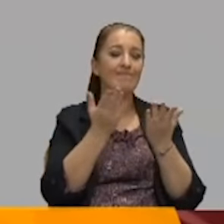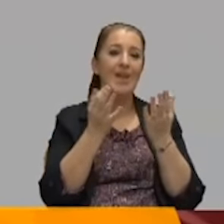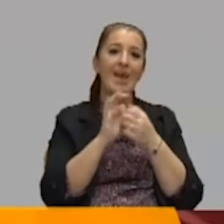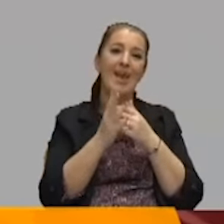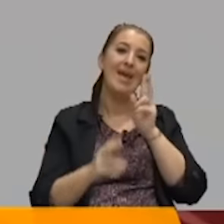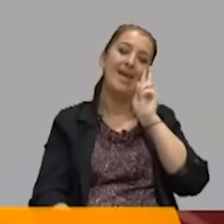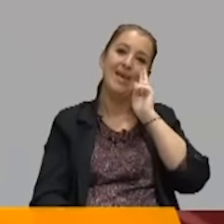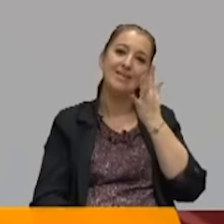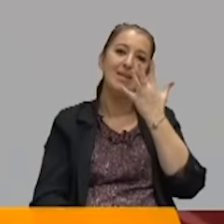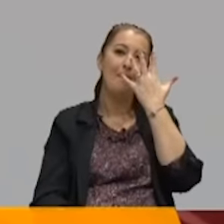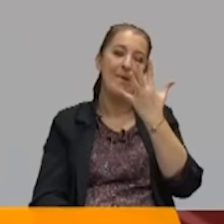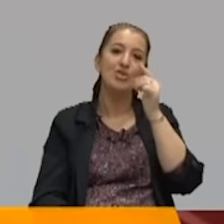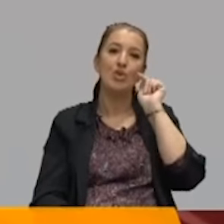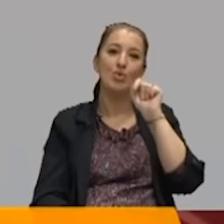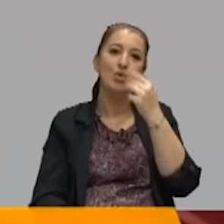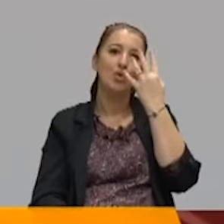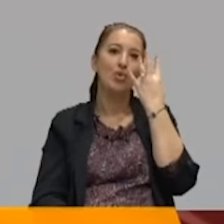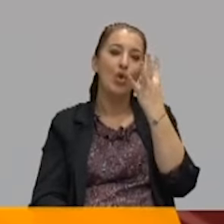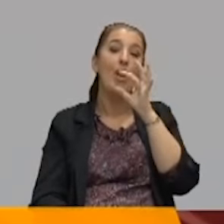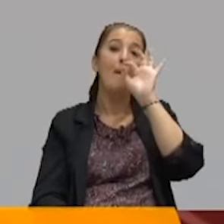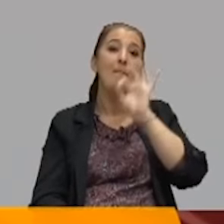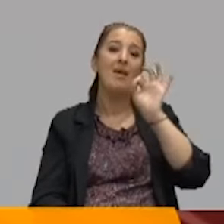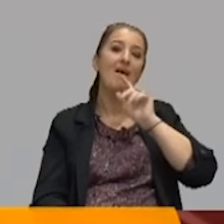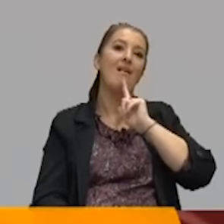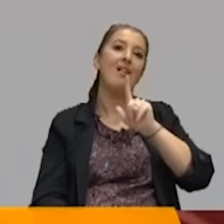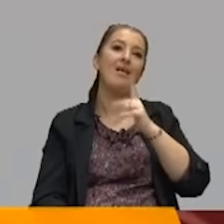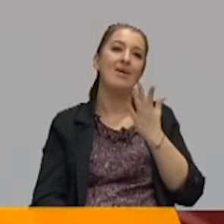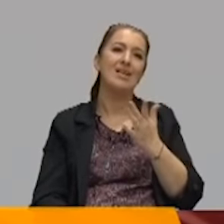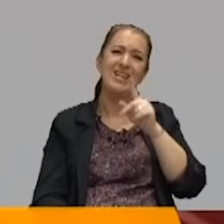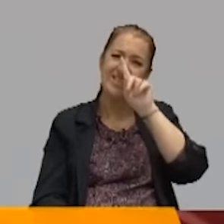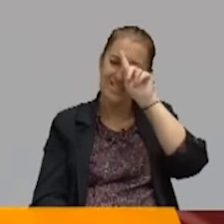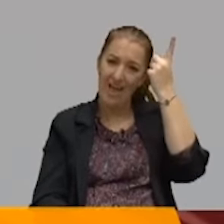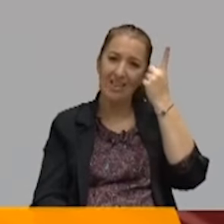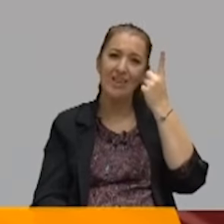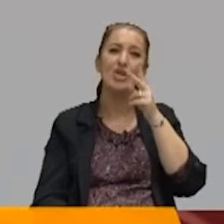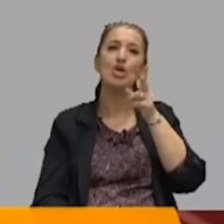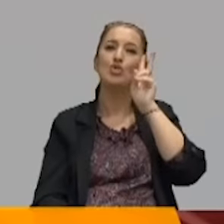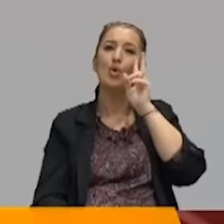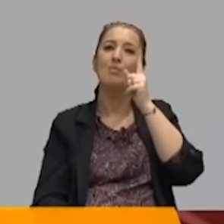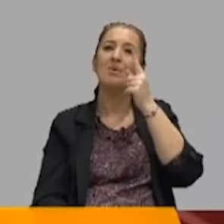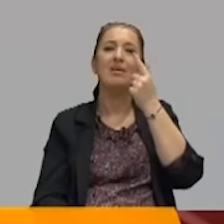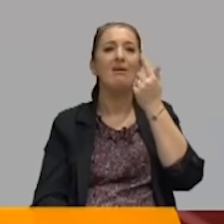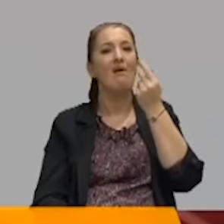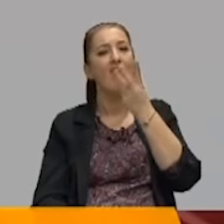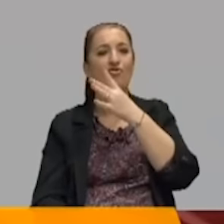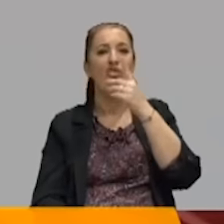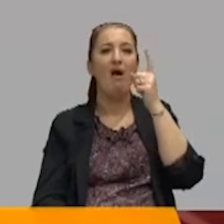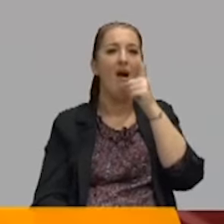ki 5.4 milyar liradır. Sadece son birkaç